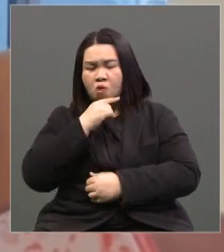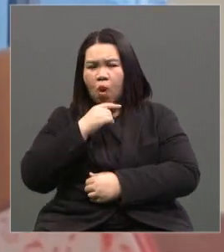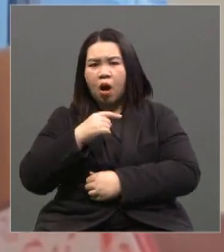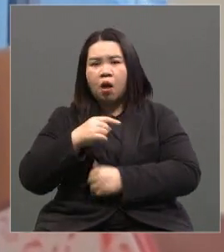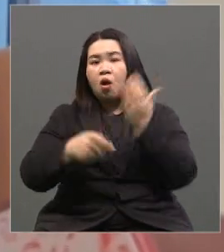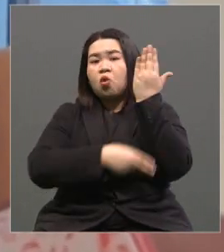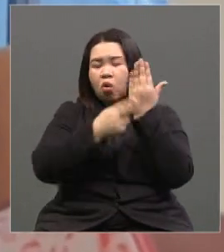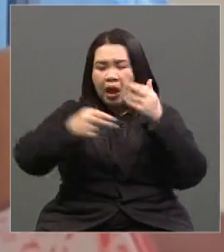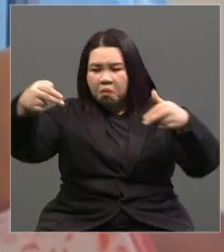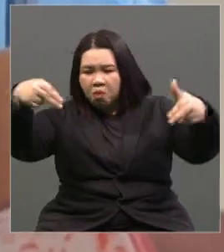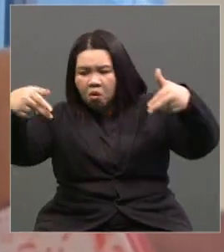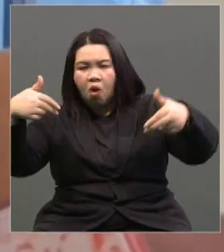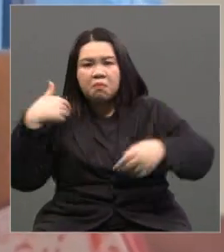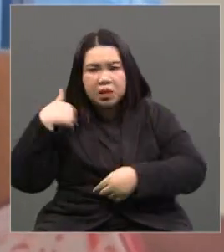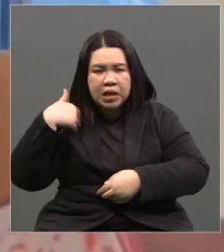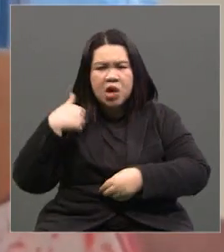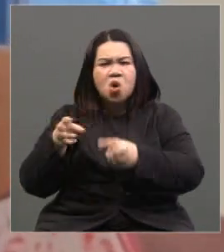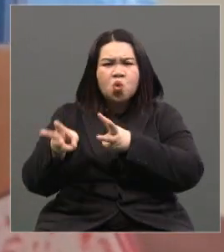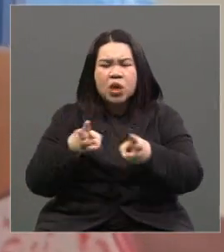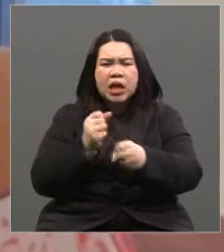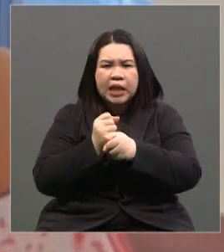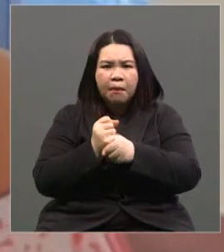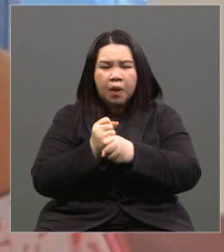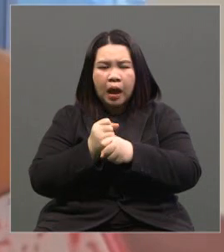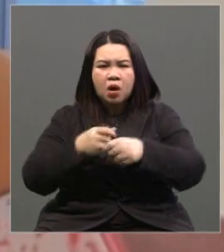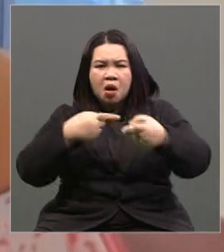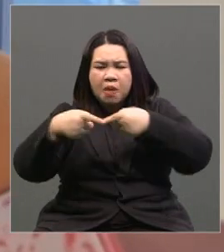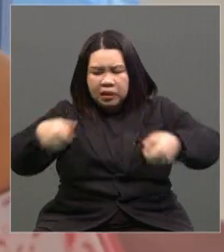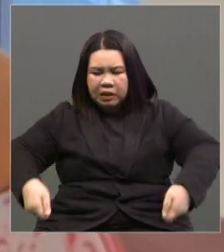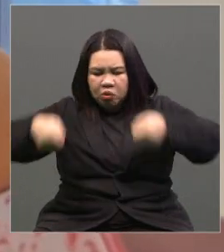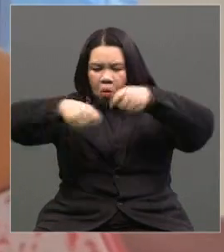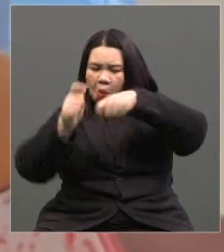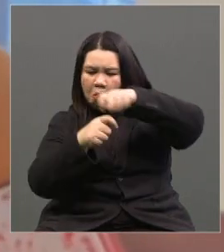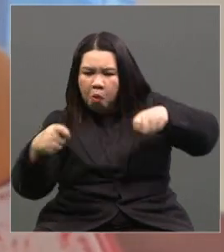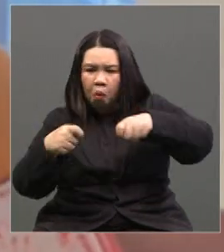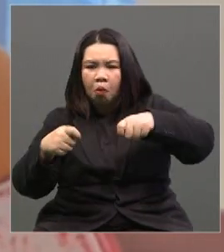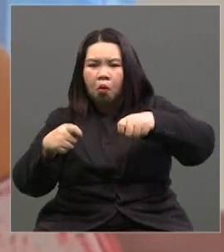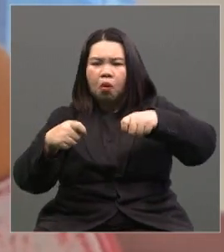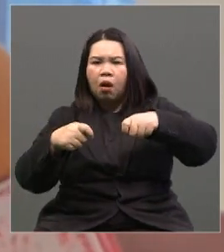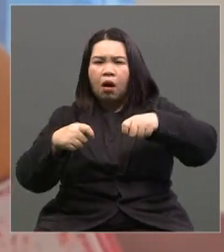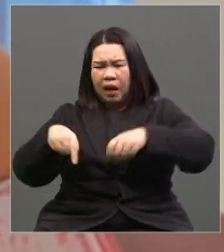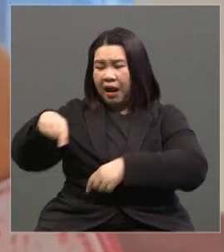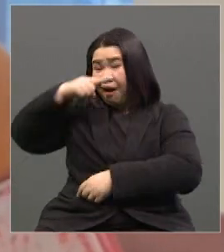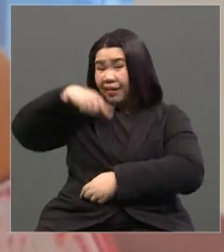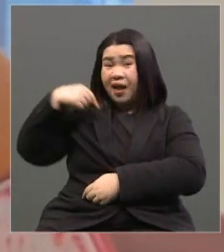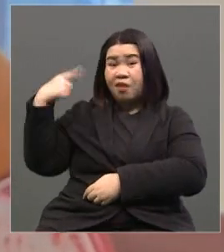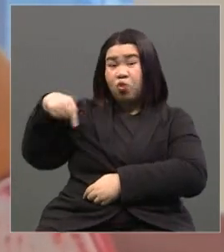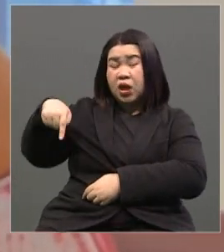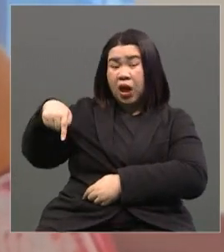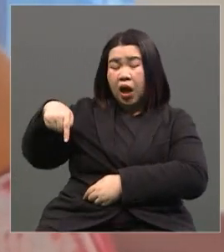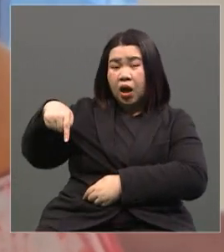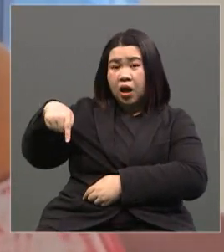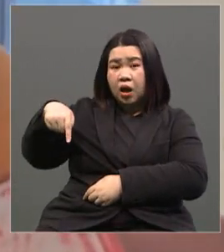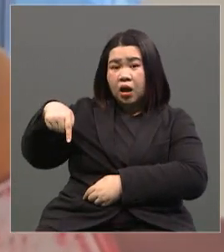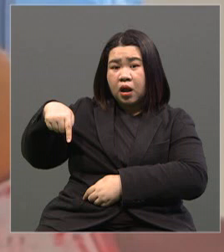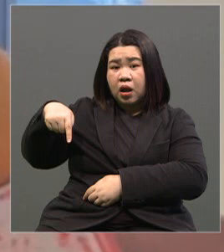เยอะนะถ้าฆ่าก็ต้องเอาใส่คุณถุงดำอะไรต่างๆนะครับนะแล้วก็ผู้หญิงไทยก็ดังกล่าวเนี่ยก็กำลัง